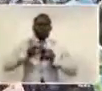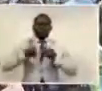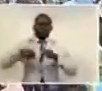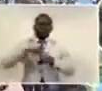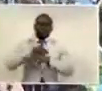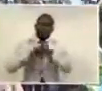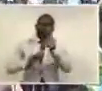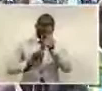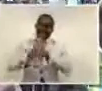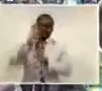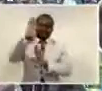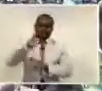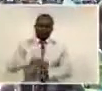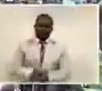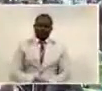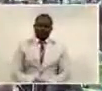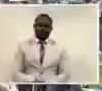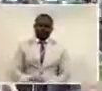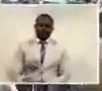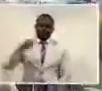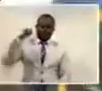Imbere aho,